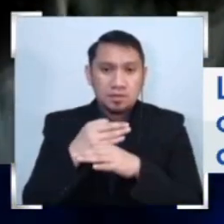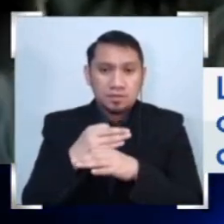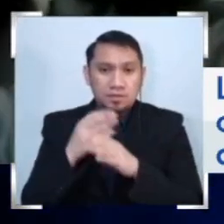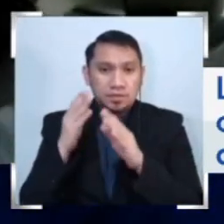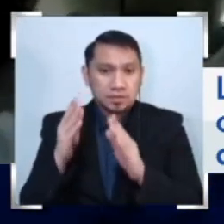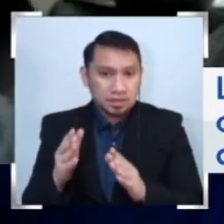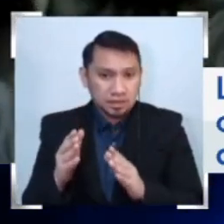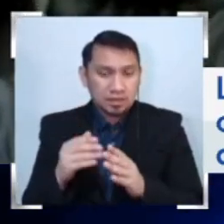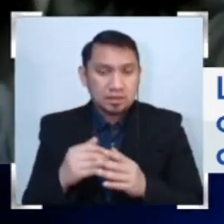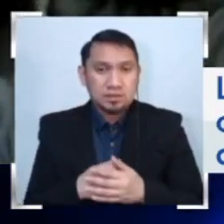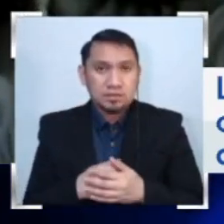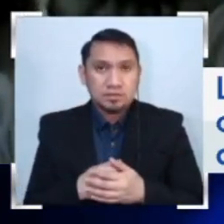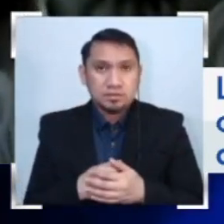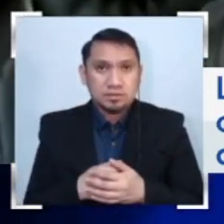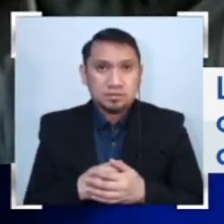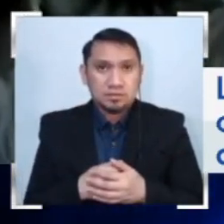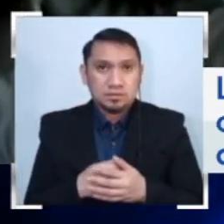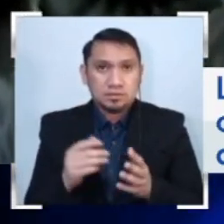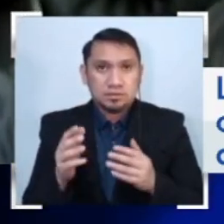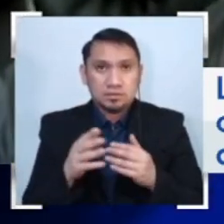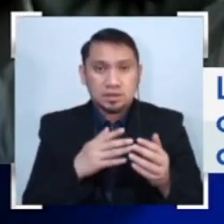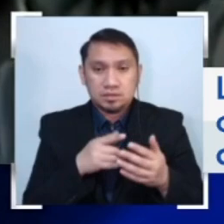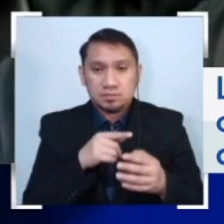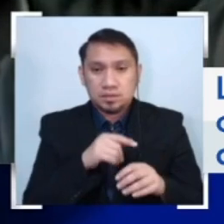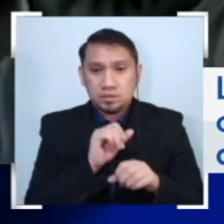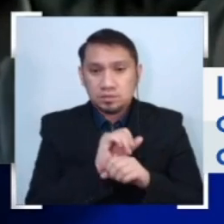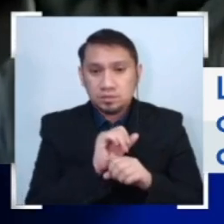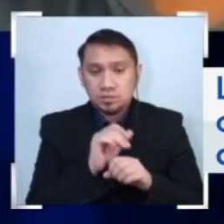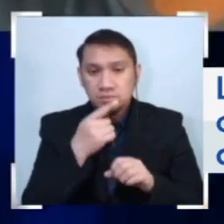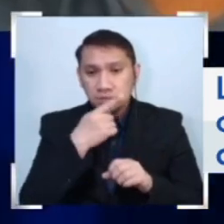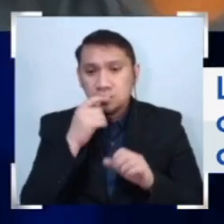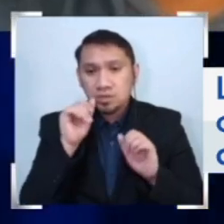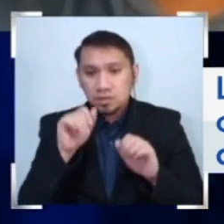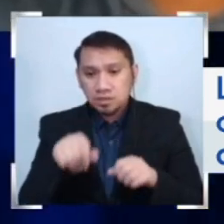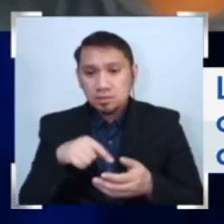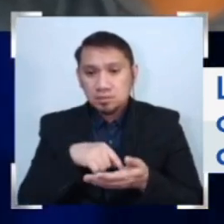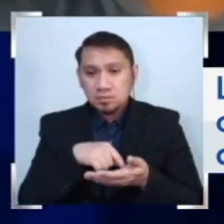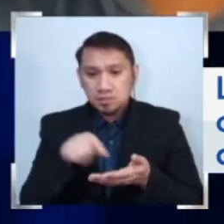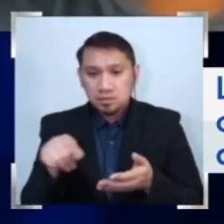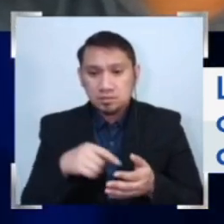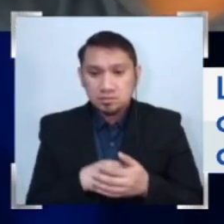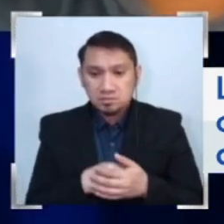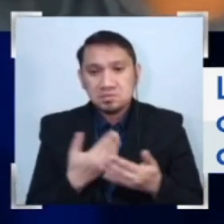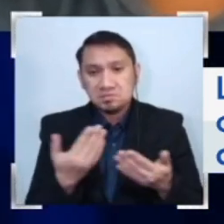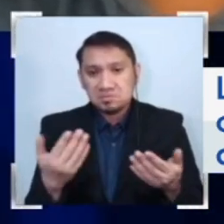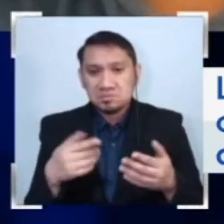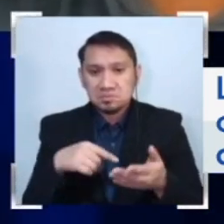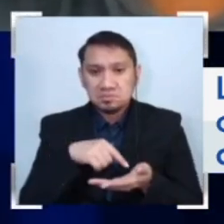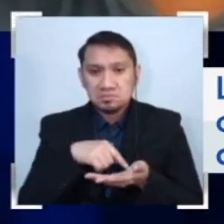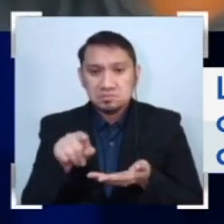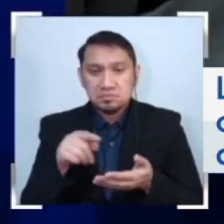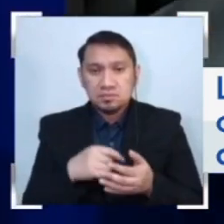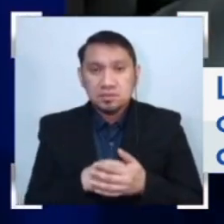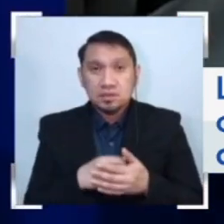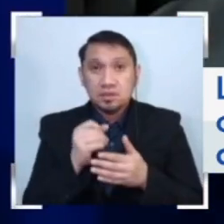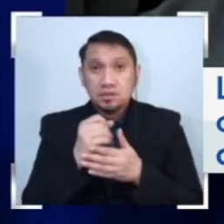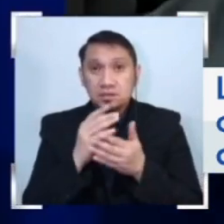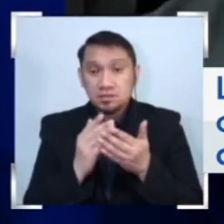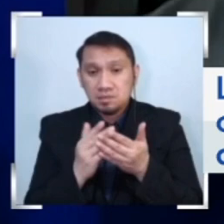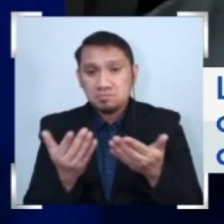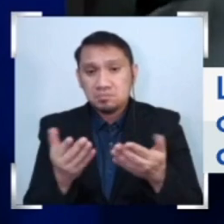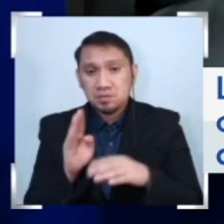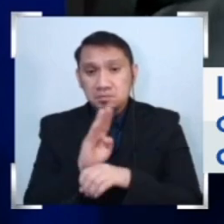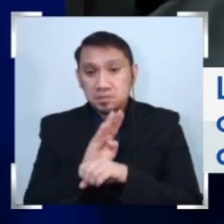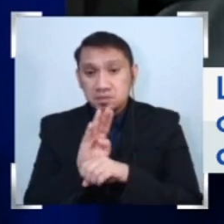kahit kaya naman nila yung trabaho, basta alam nila kasi pwedeng bayaran. O bayaran na lang nila. Yung iba naman, sobrang busy. Yung iba ma'am,